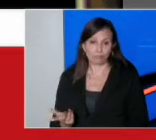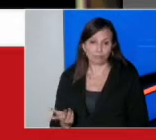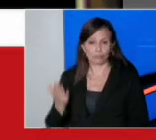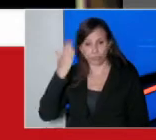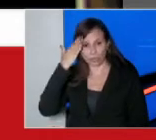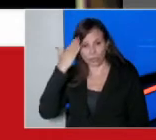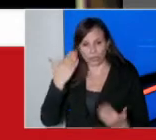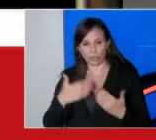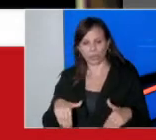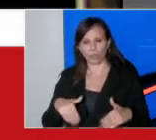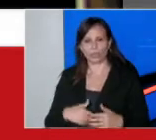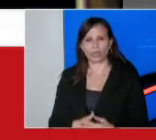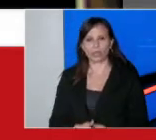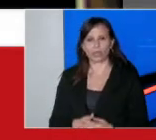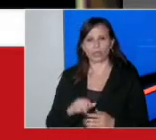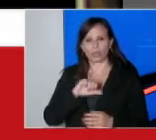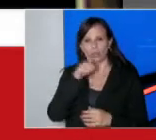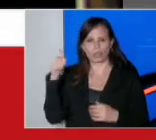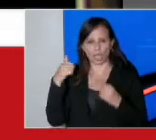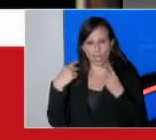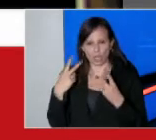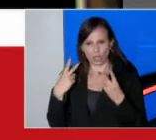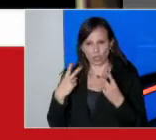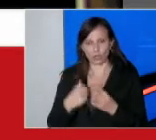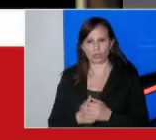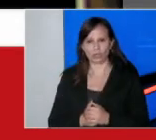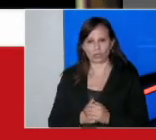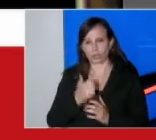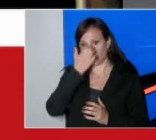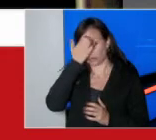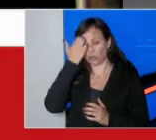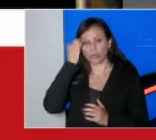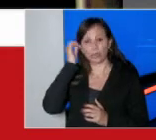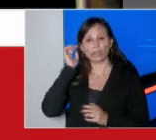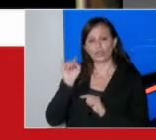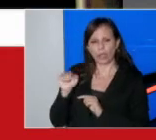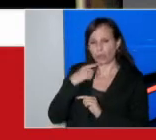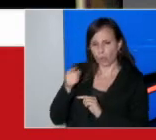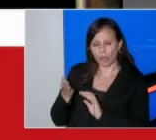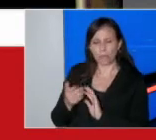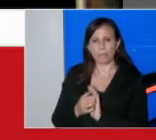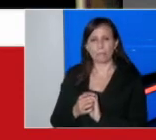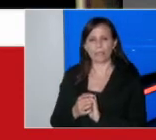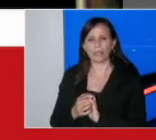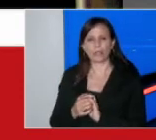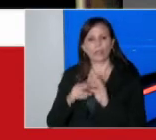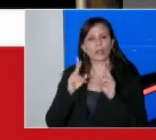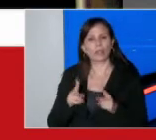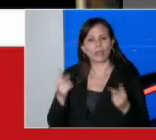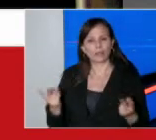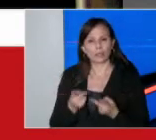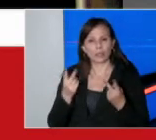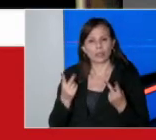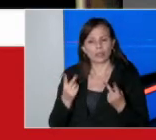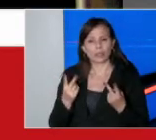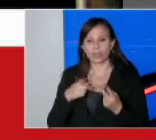את המגבלות. בסוף, אני חושבת שהדבר הכי חשוב שאליו אני רוצה להתחבר, שנאמר כאן על ידי מיכל, אפשר בקלות